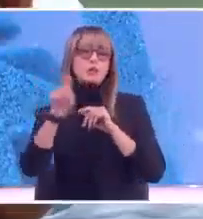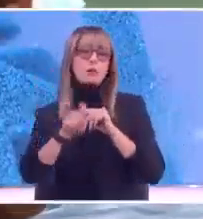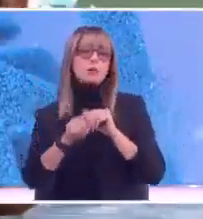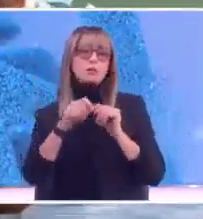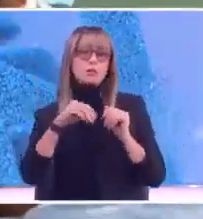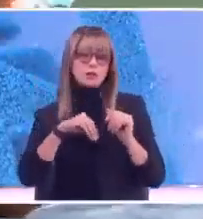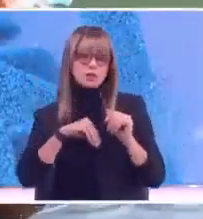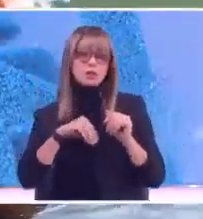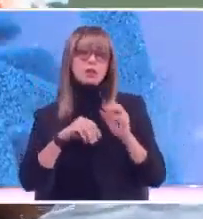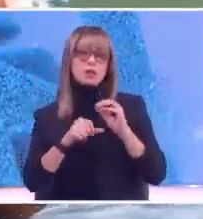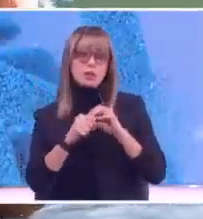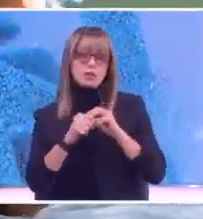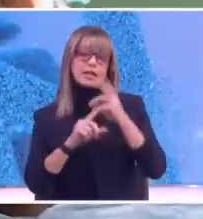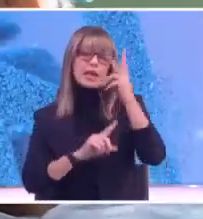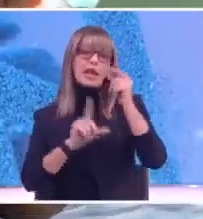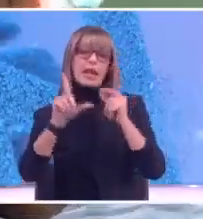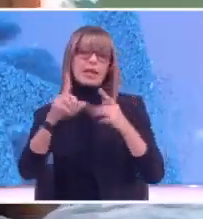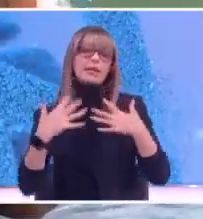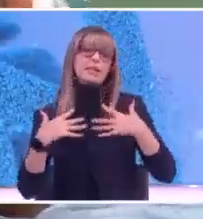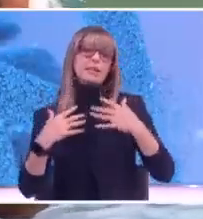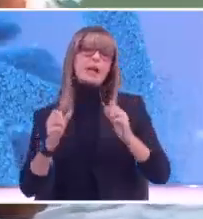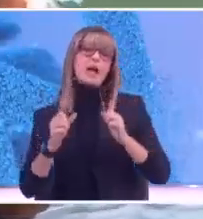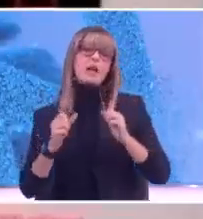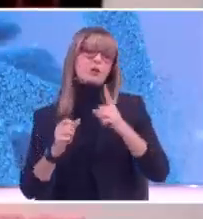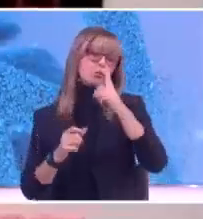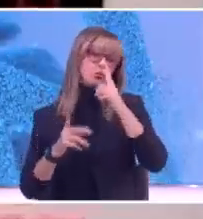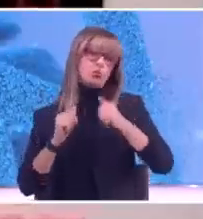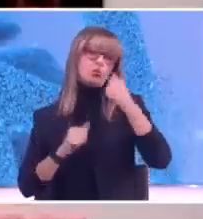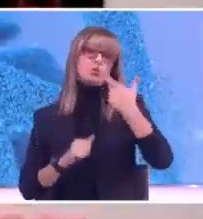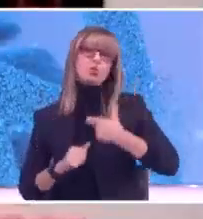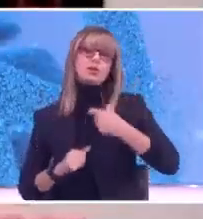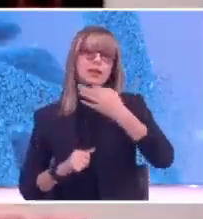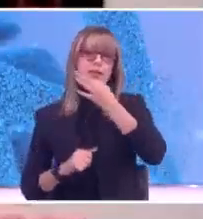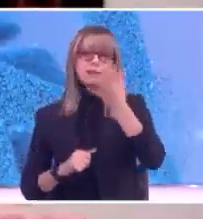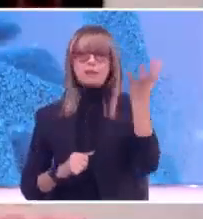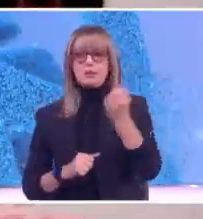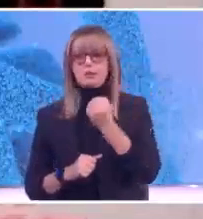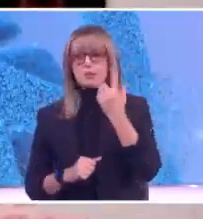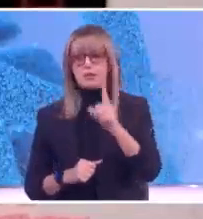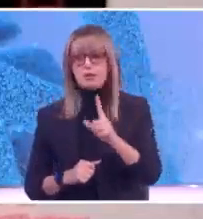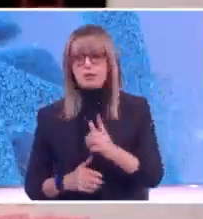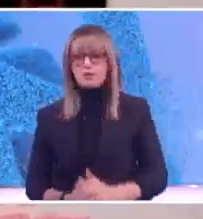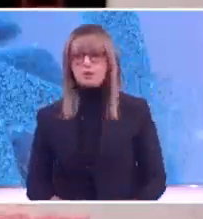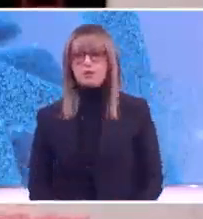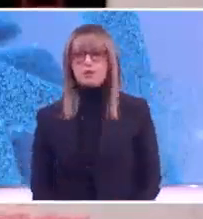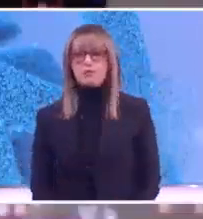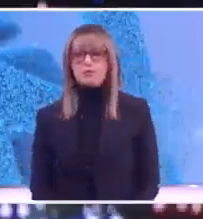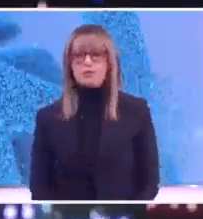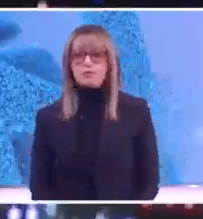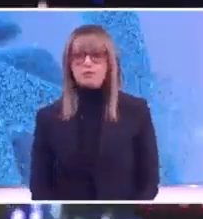için İl Sağlık Müdürlüğü'nden vaka bazlı özel izin alınması gerekecek.